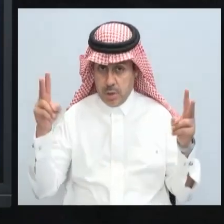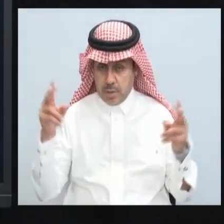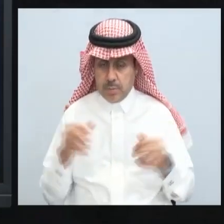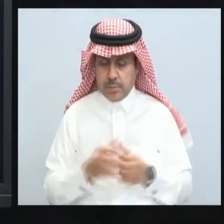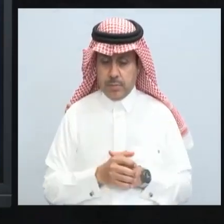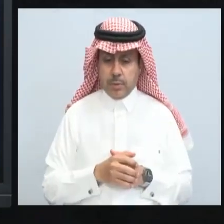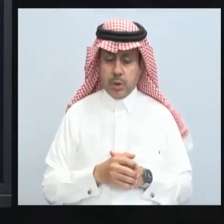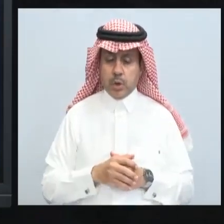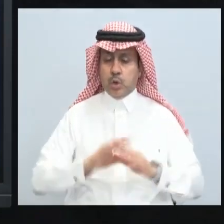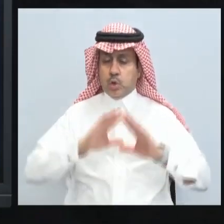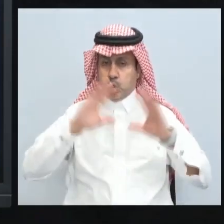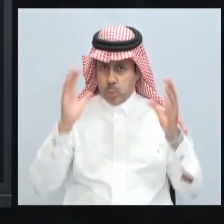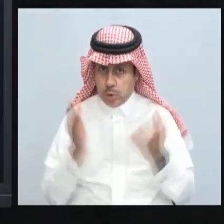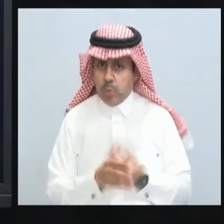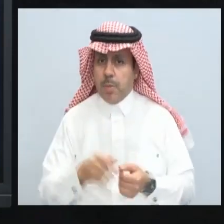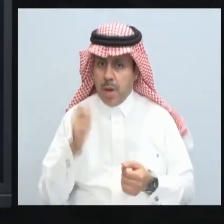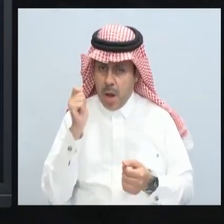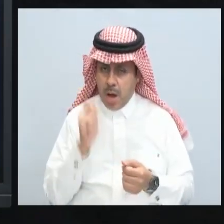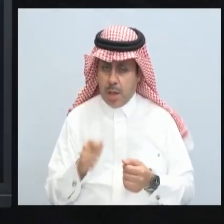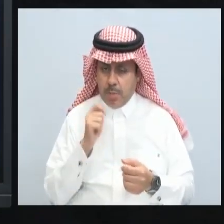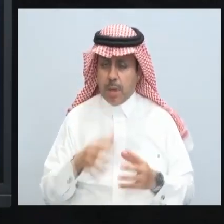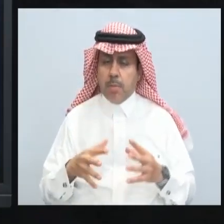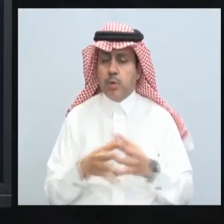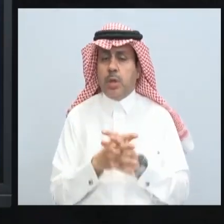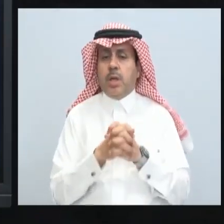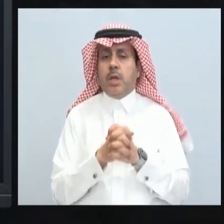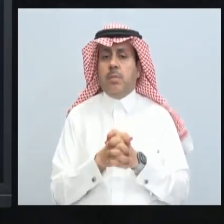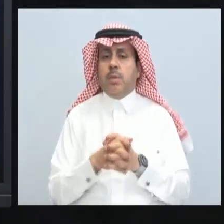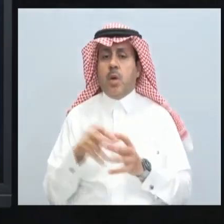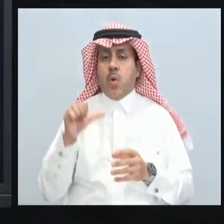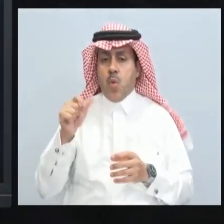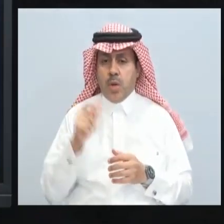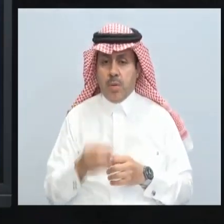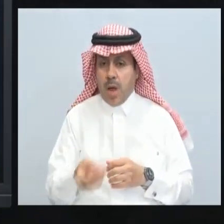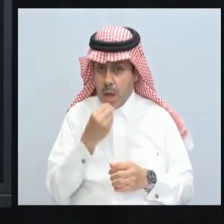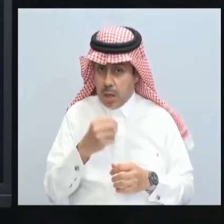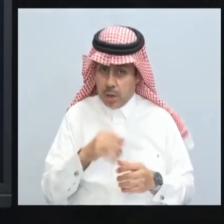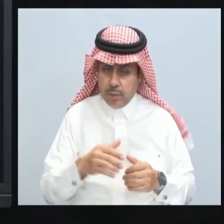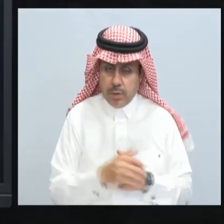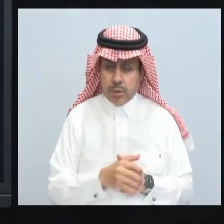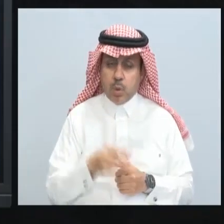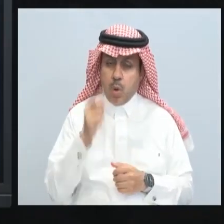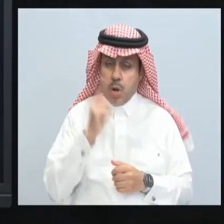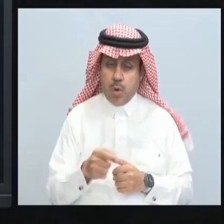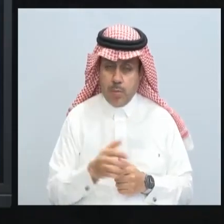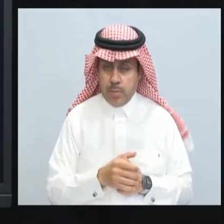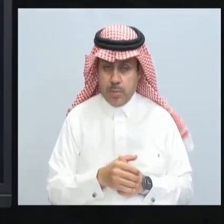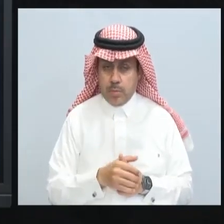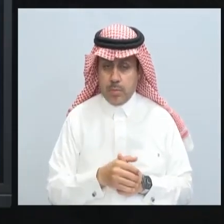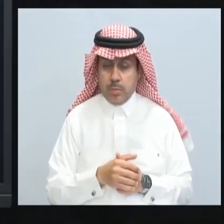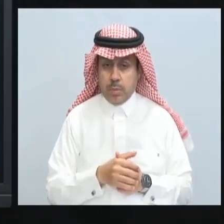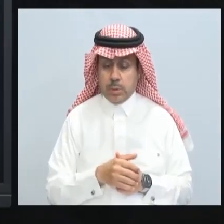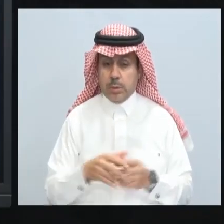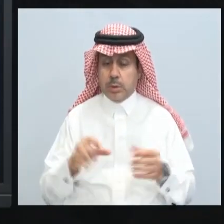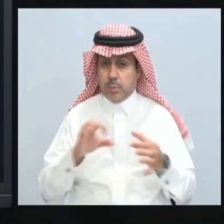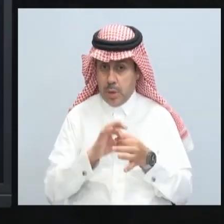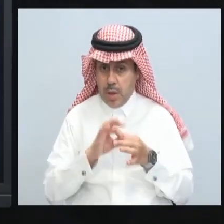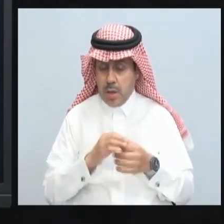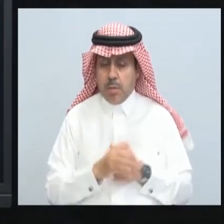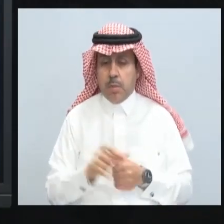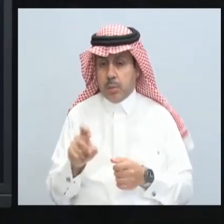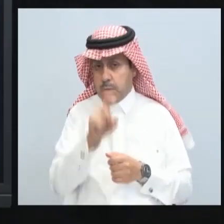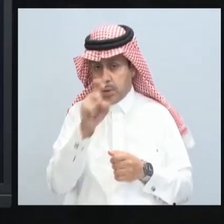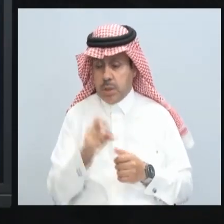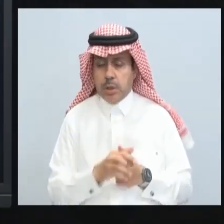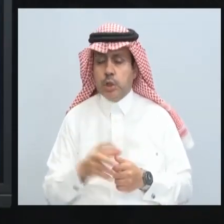جمله من الاحكام المتعلقه بالوليمه للعرس وحكم الوليمه وما يتعلق بها من مسائل